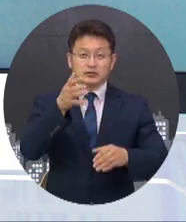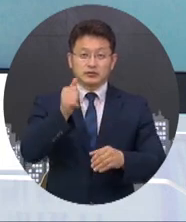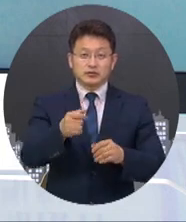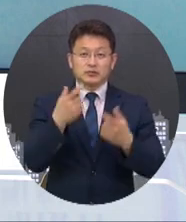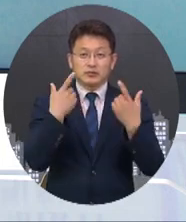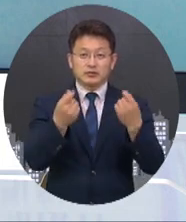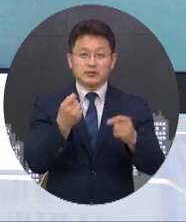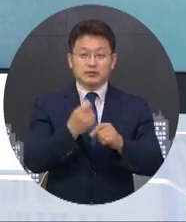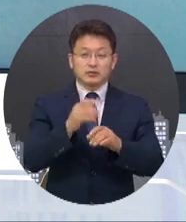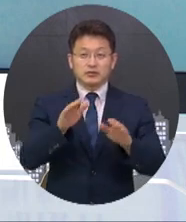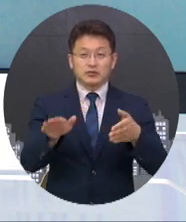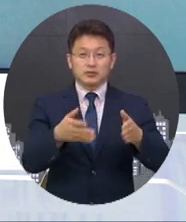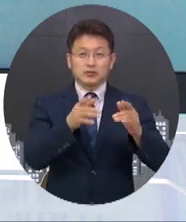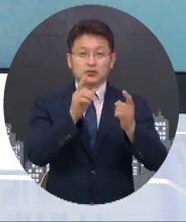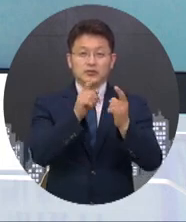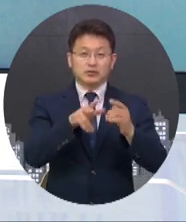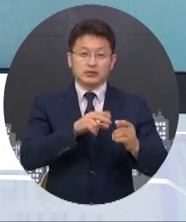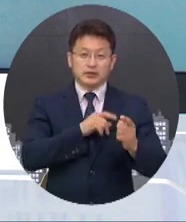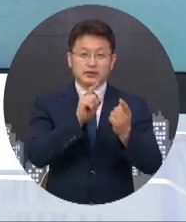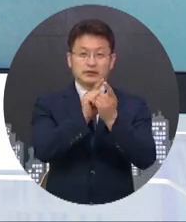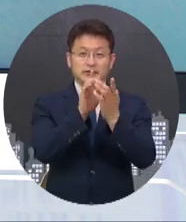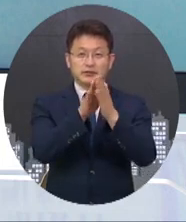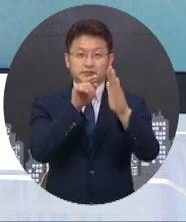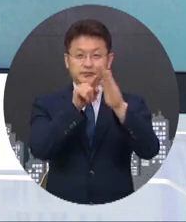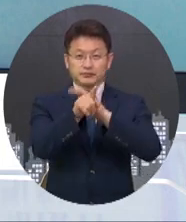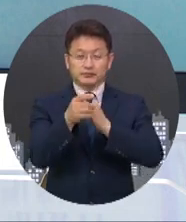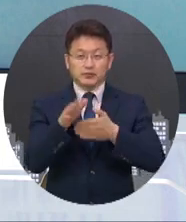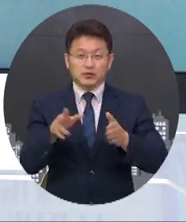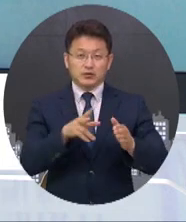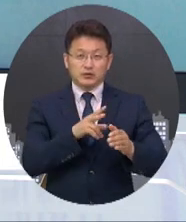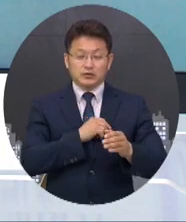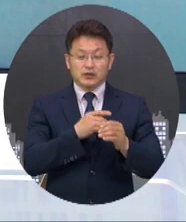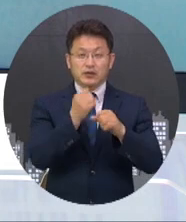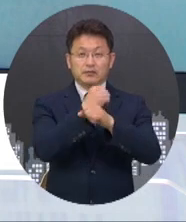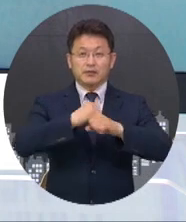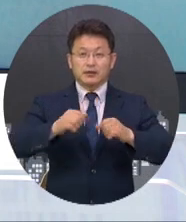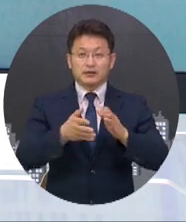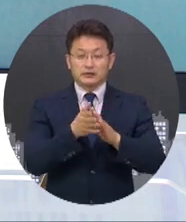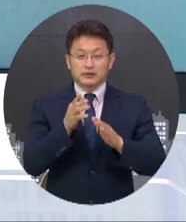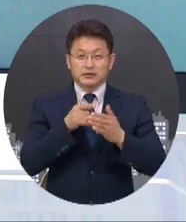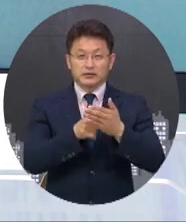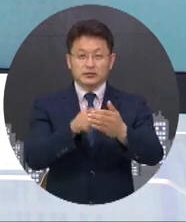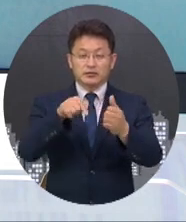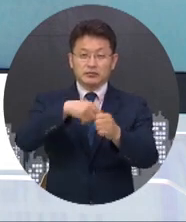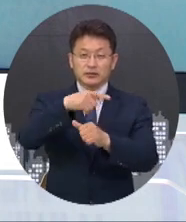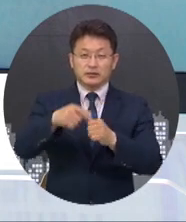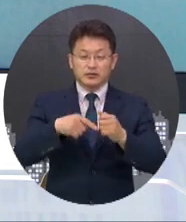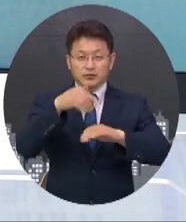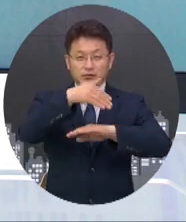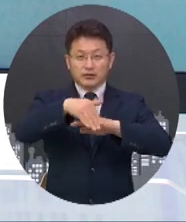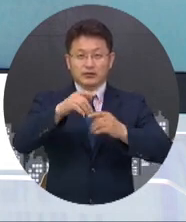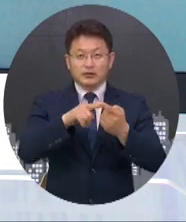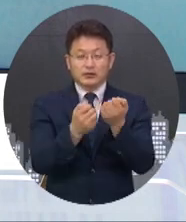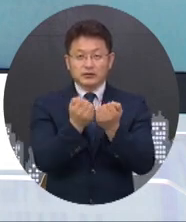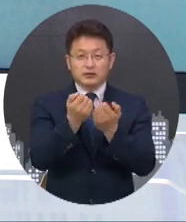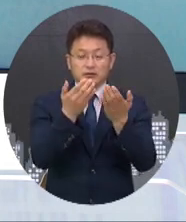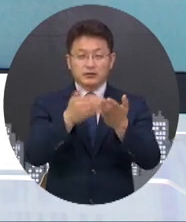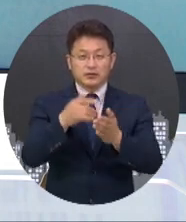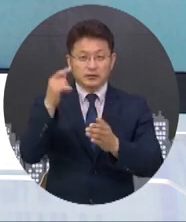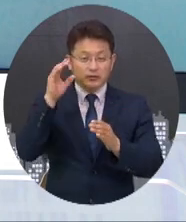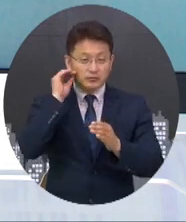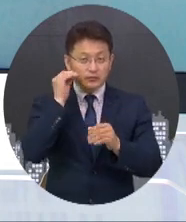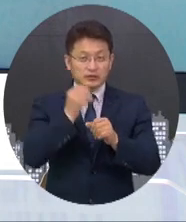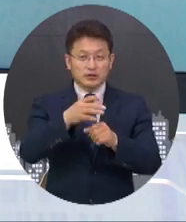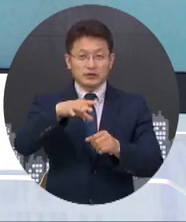보시는 것처럼 오늘 도의회를 직접 찾아서 도의원들한테 메가시티 추진 배경과 전략 등을 설명하고 의견을 듣는